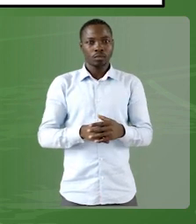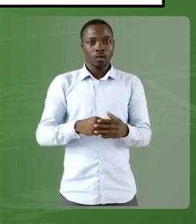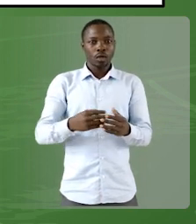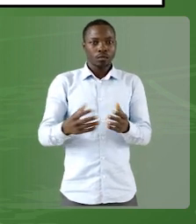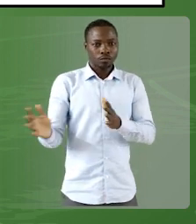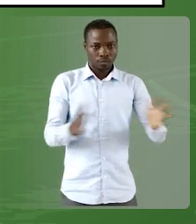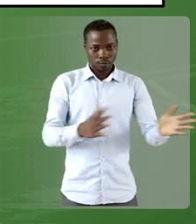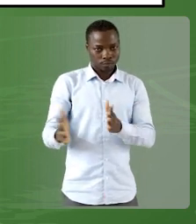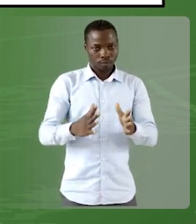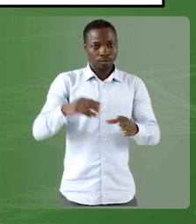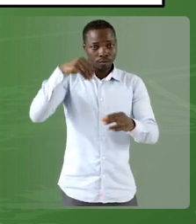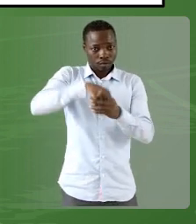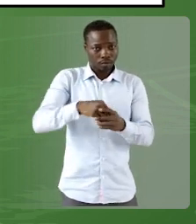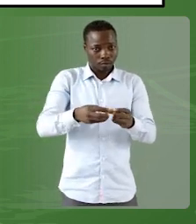d'air.